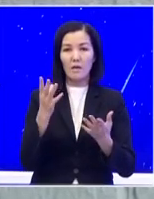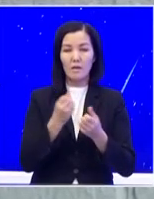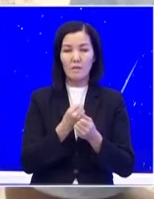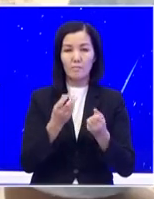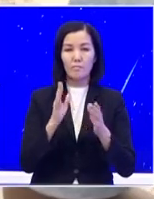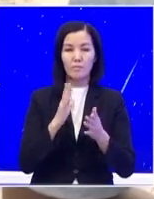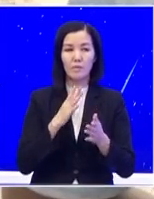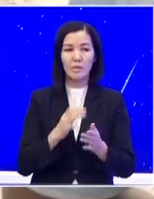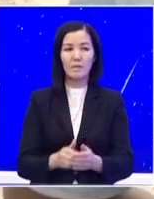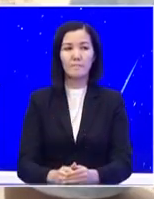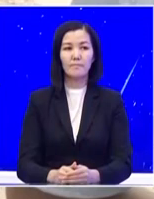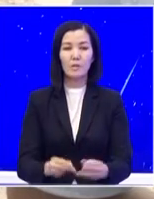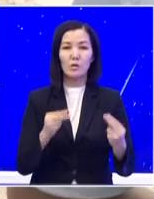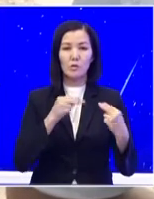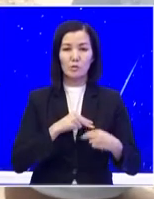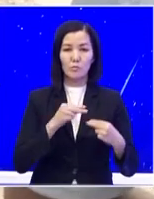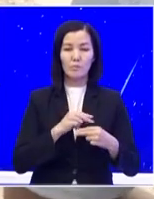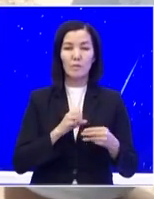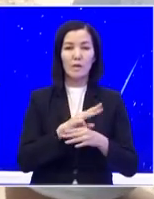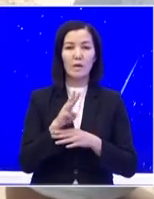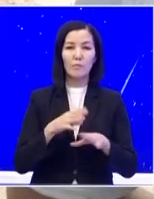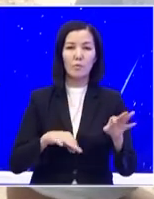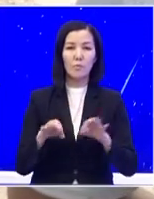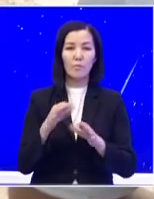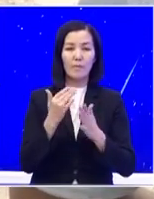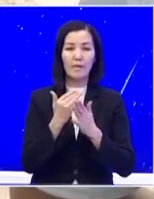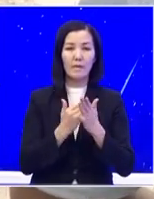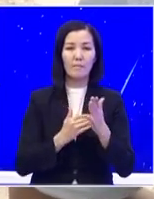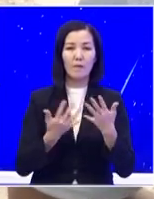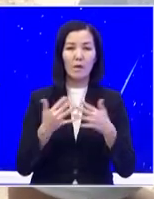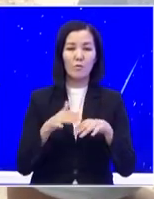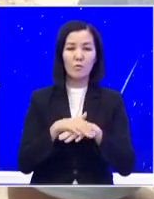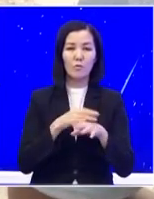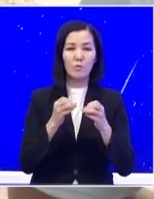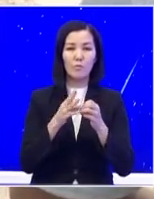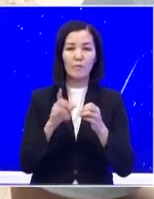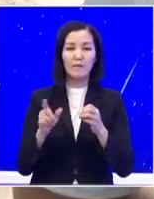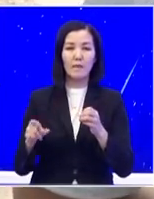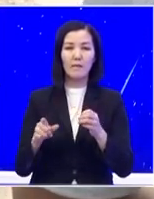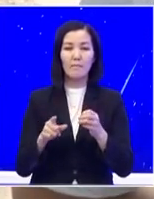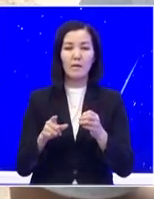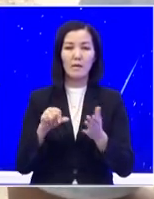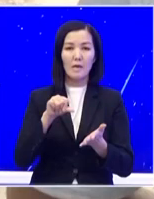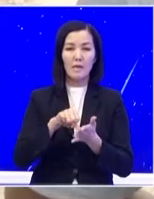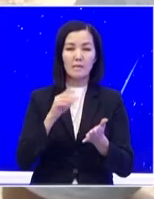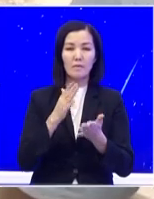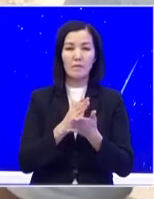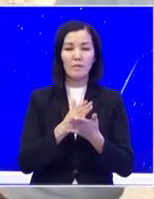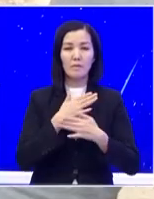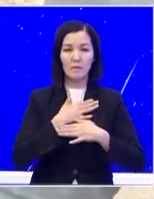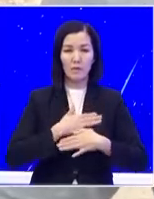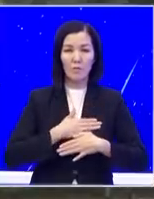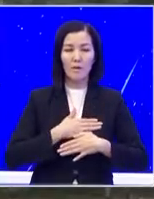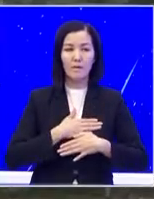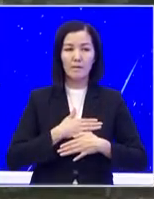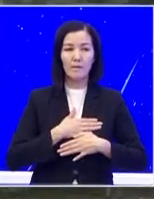жатыр. Жұмыспен қамту бағдарламасымен міне ауыл тұрғындарының арасында 15 жігіт жұмыс атқарып жатырмыз өшірге. Құдайға тоба.